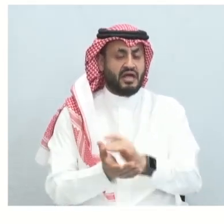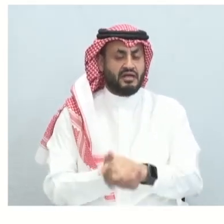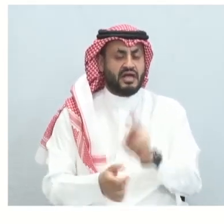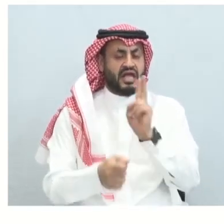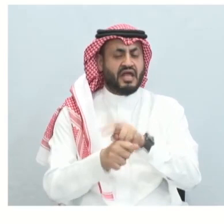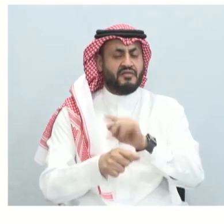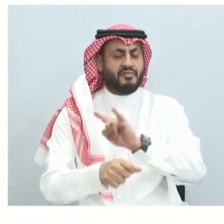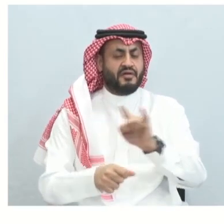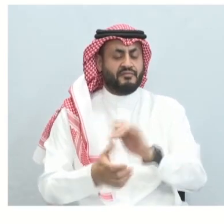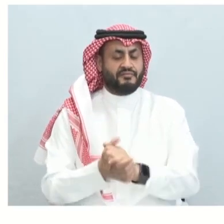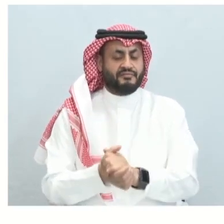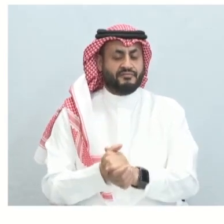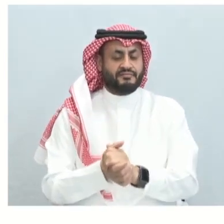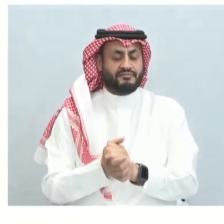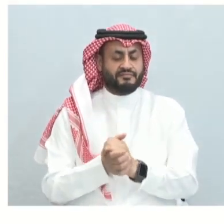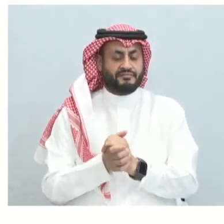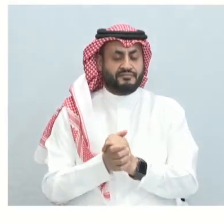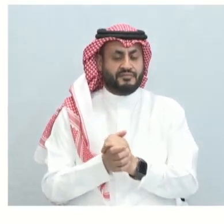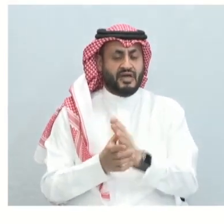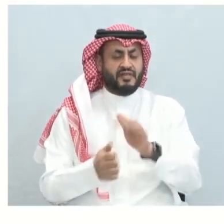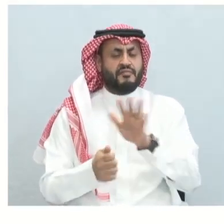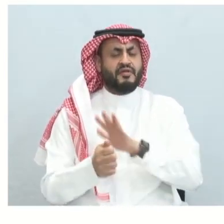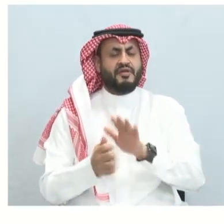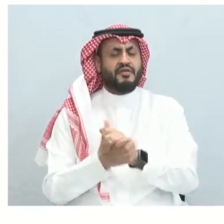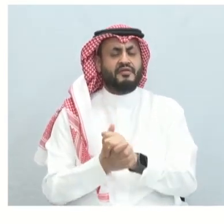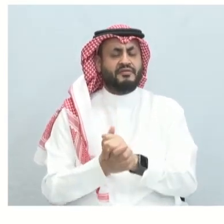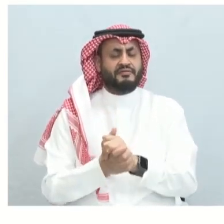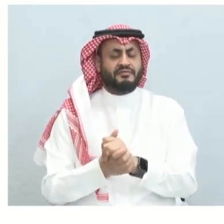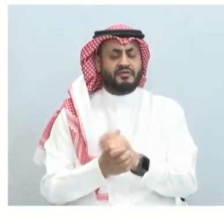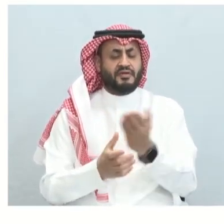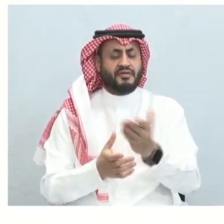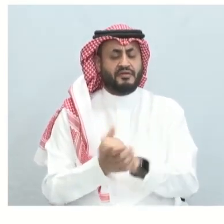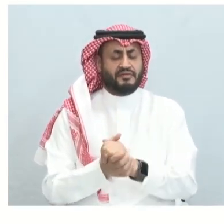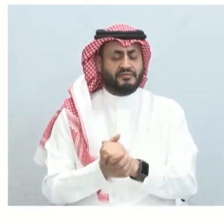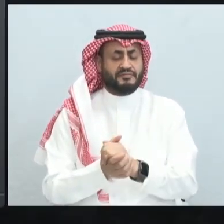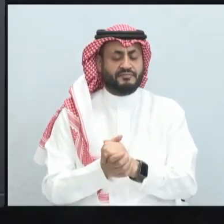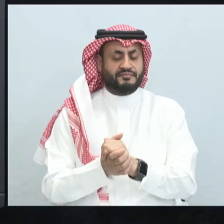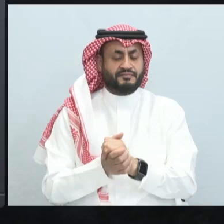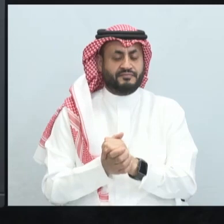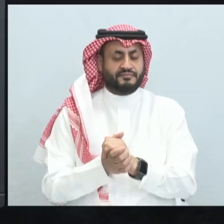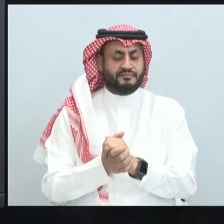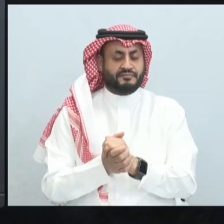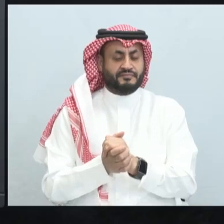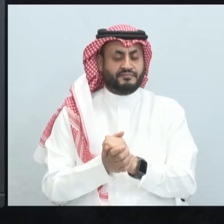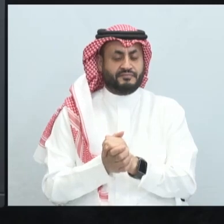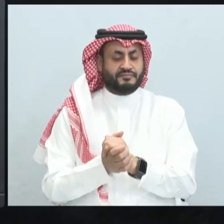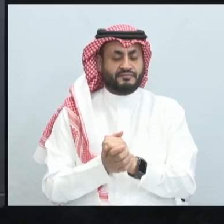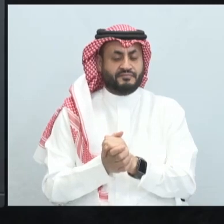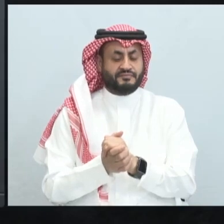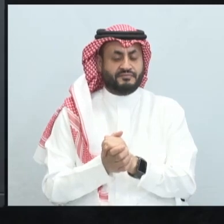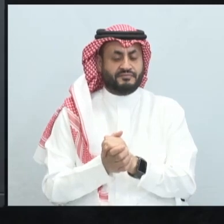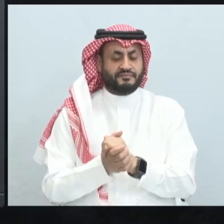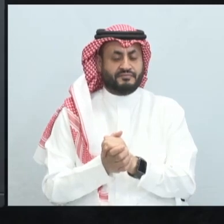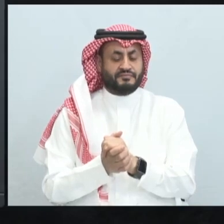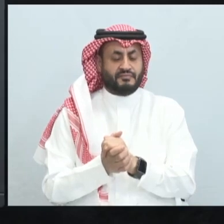فهذا من الاثر الذي نتعلمه من هذا من هذه الاخبار التي مرت مرت معنا في صفه